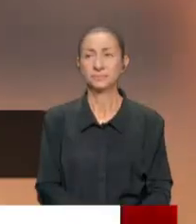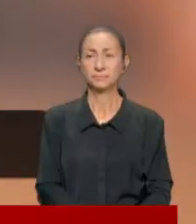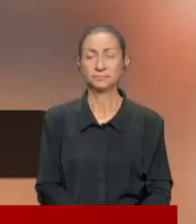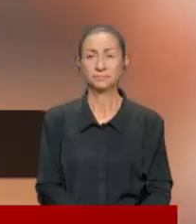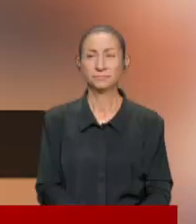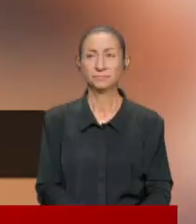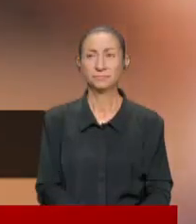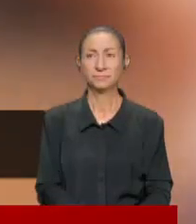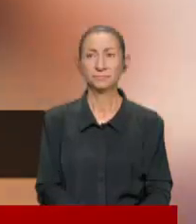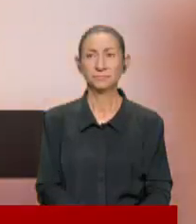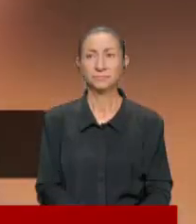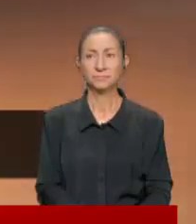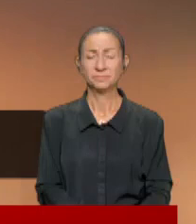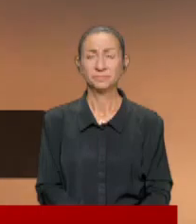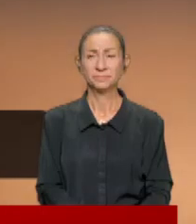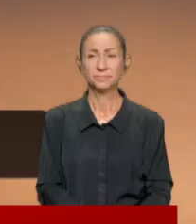Baba çık baba!